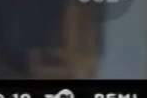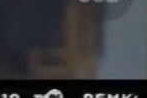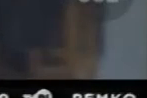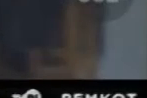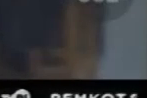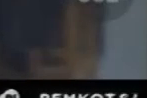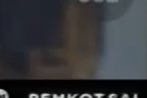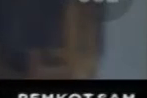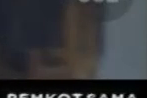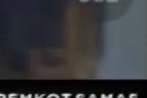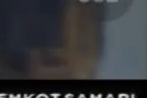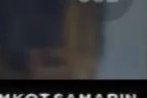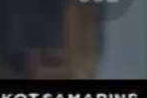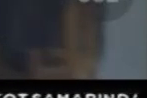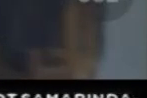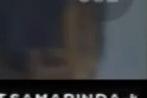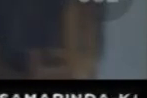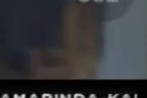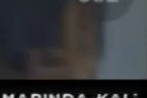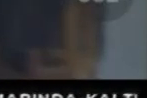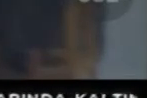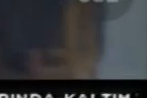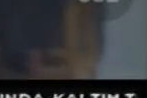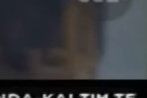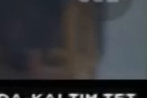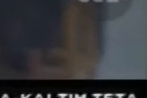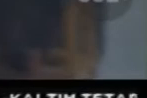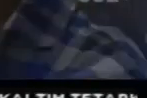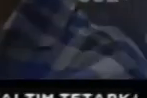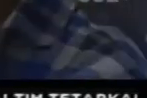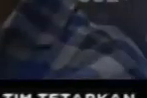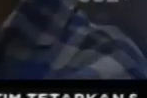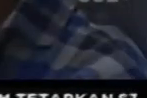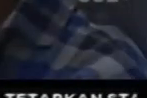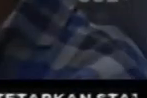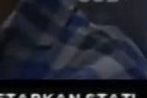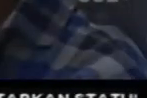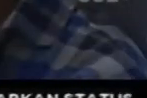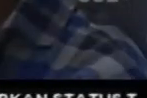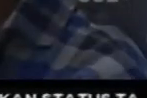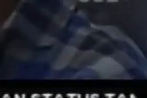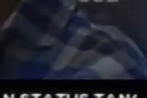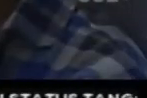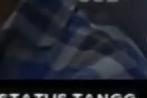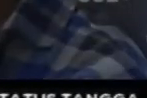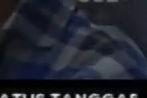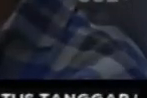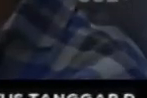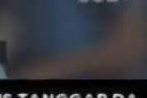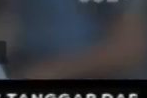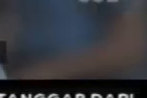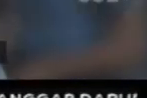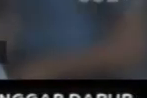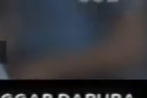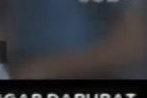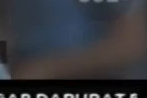pulang sekarang. Di kampung aman kok, Gus. Kalau Bagus pulang sekarang, bisa saja Bagus kena virus dalam perjalanan.